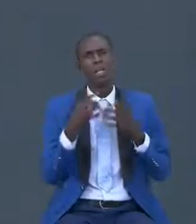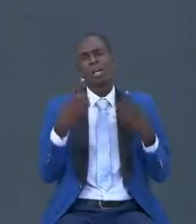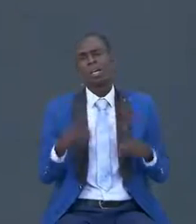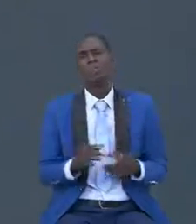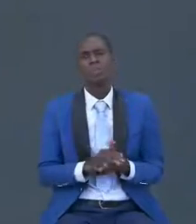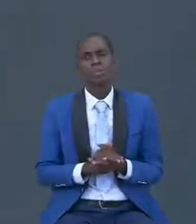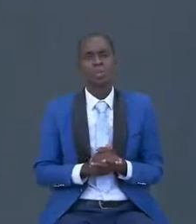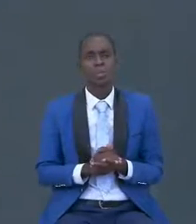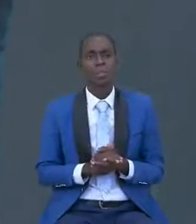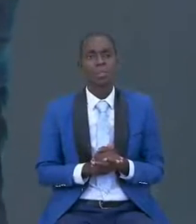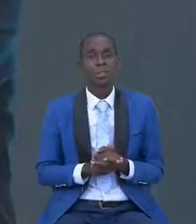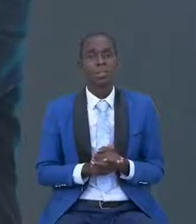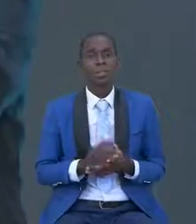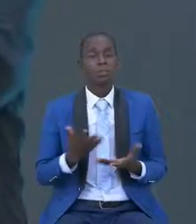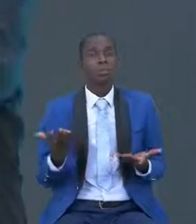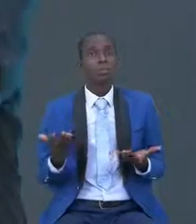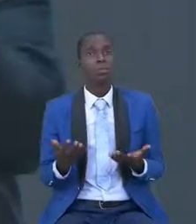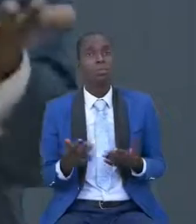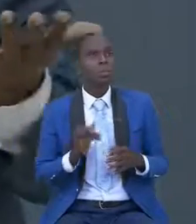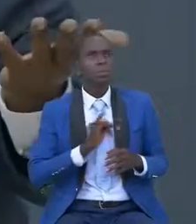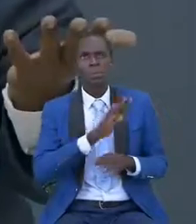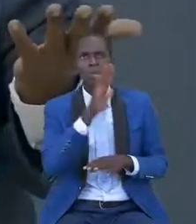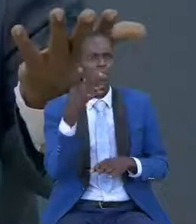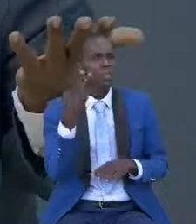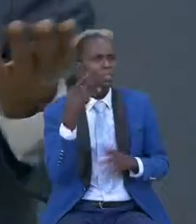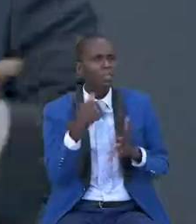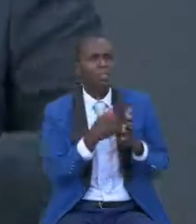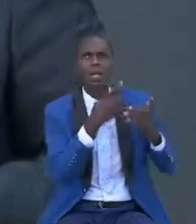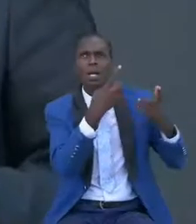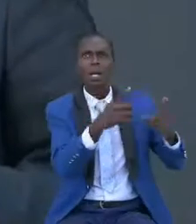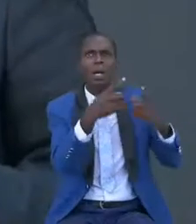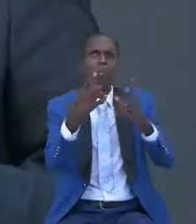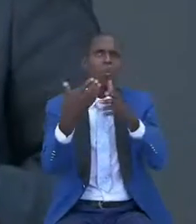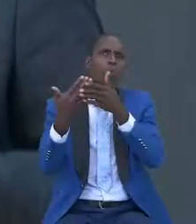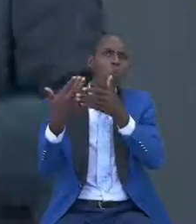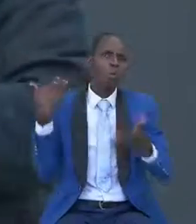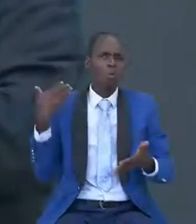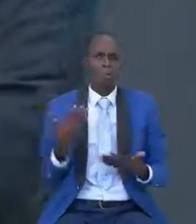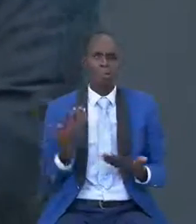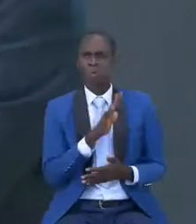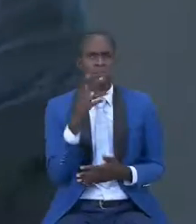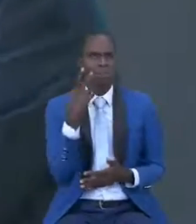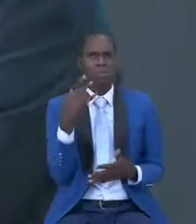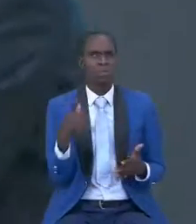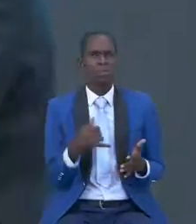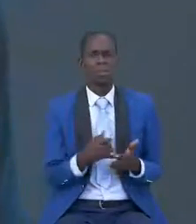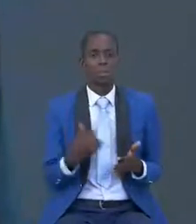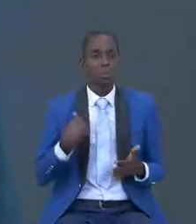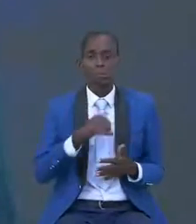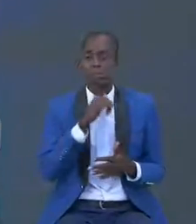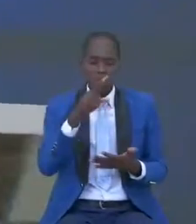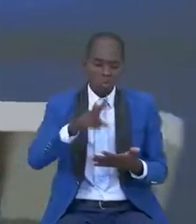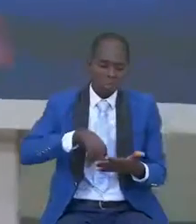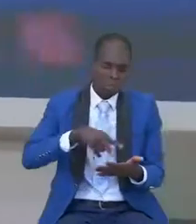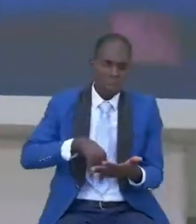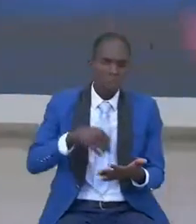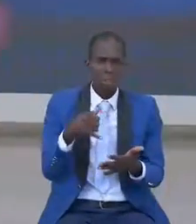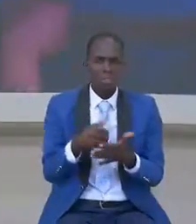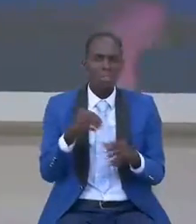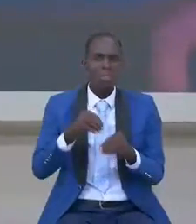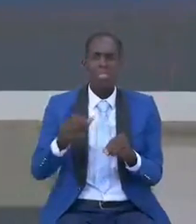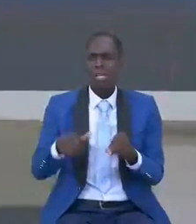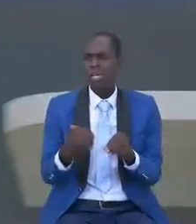Nous n'avons pas vu cela arrivait à ceux que nous connaissions avant. Nous n'avons pas